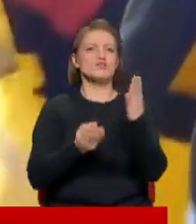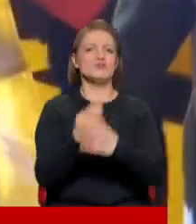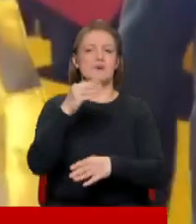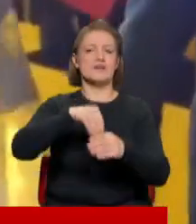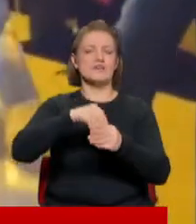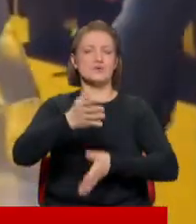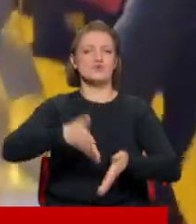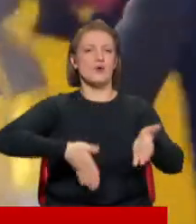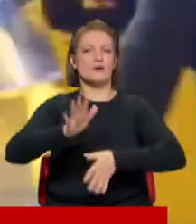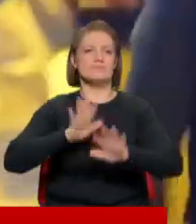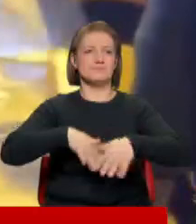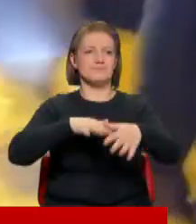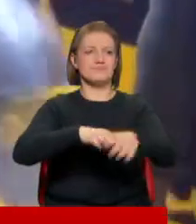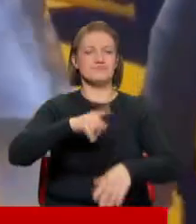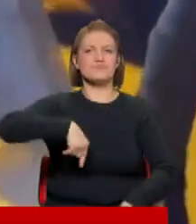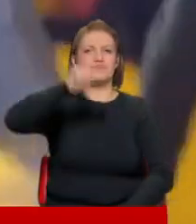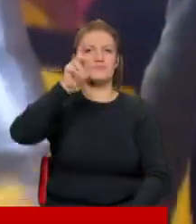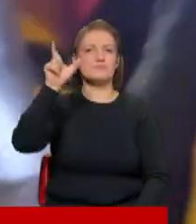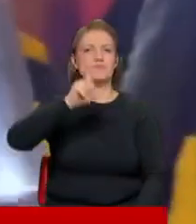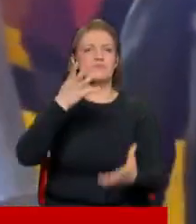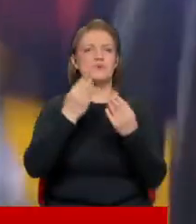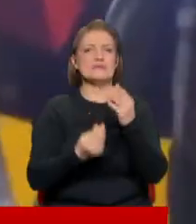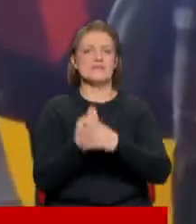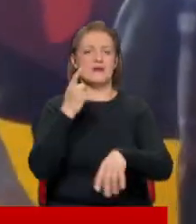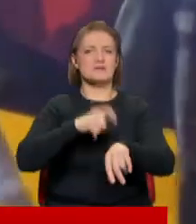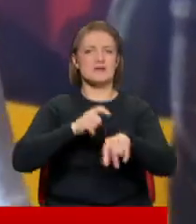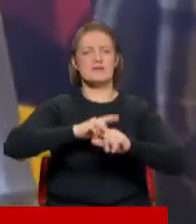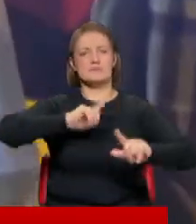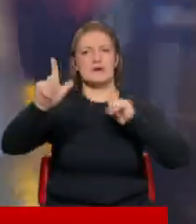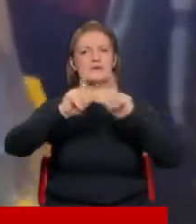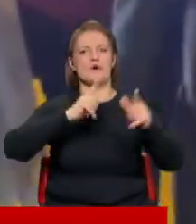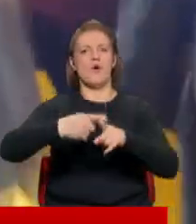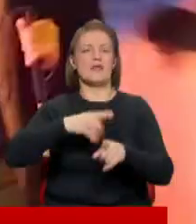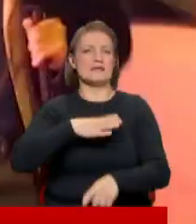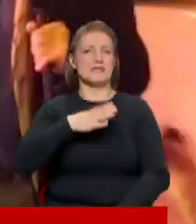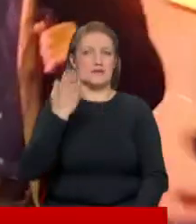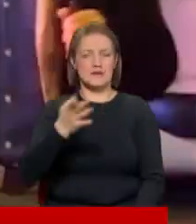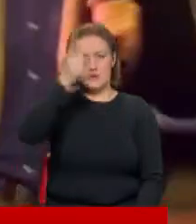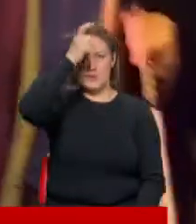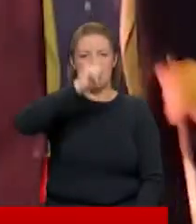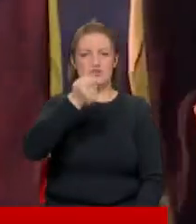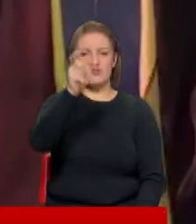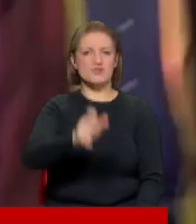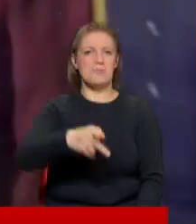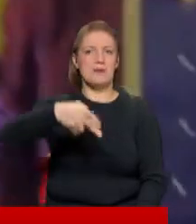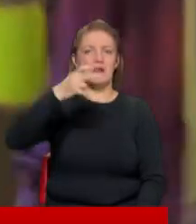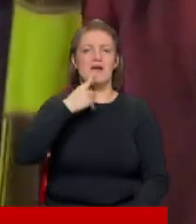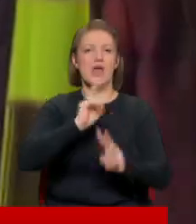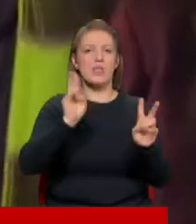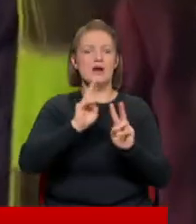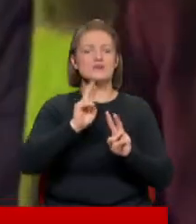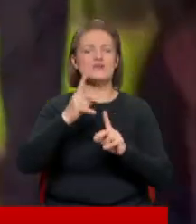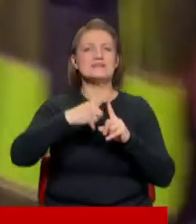sokağa dökülenler, günün aydınlanmak bilmediği sabah saatlerinde haykırdılar ortak talebi. Türkiye İşçi Partisi Enerji ve